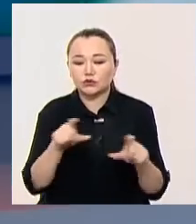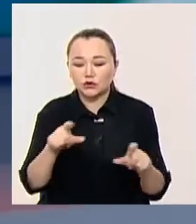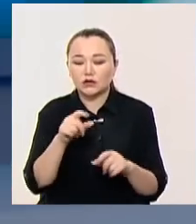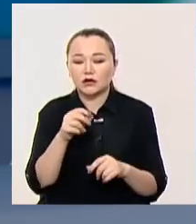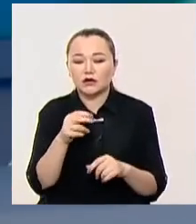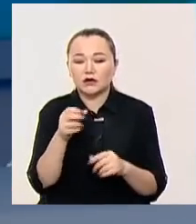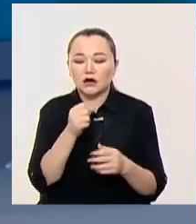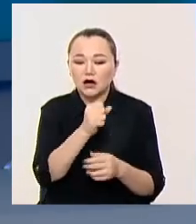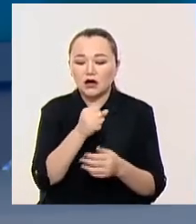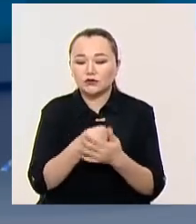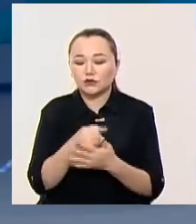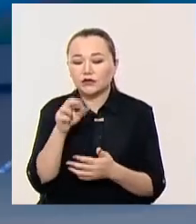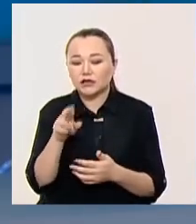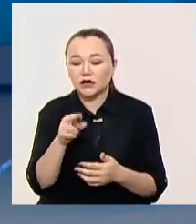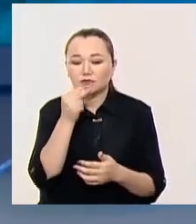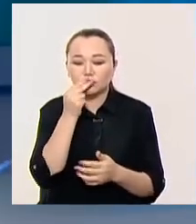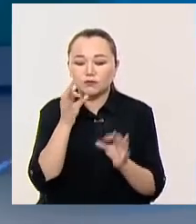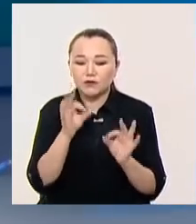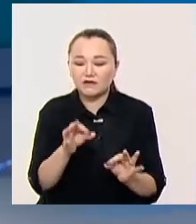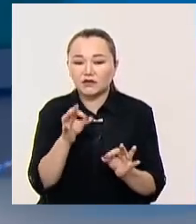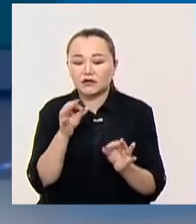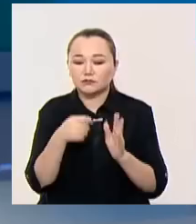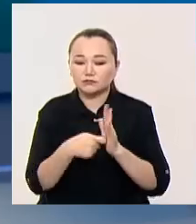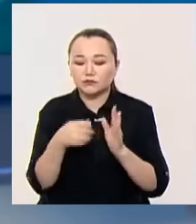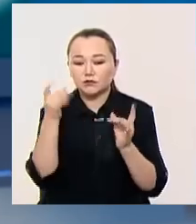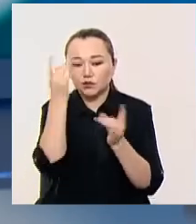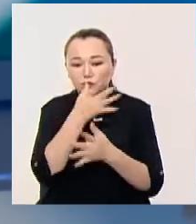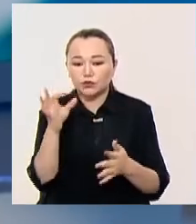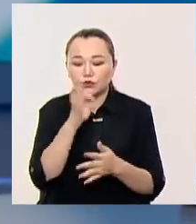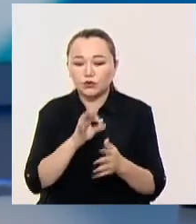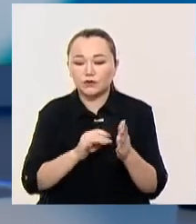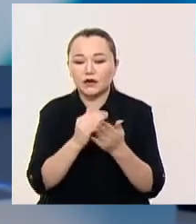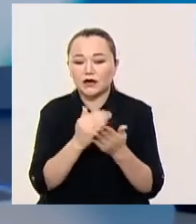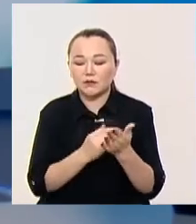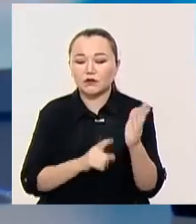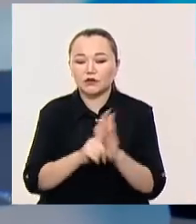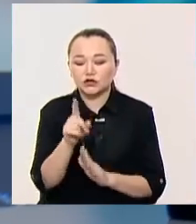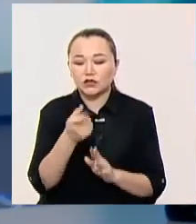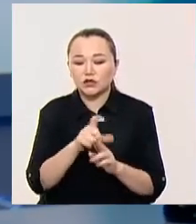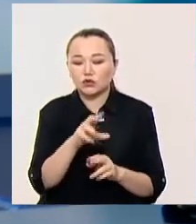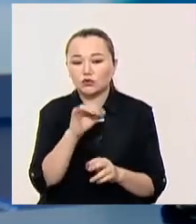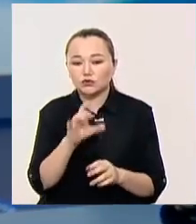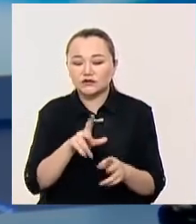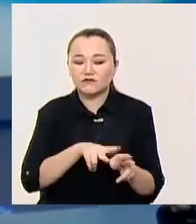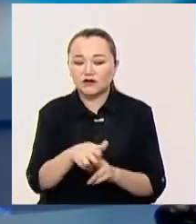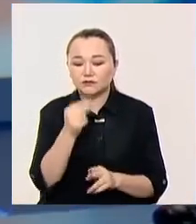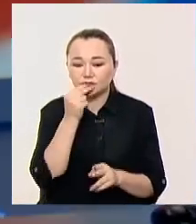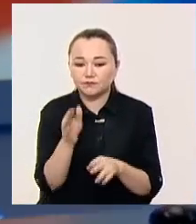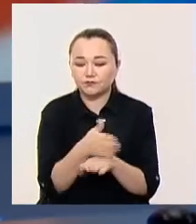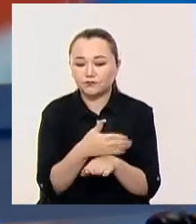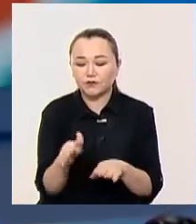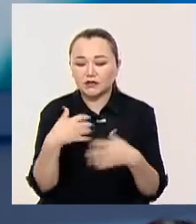Адан Яға дейін салауатты тамақтану атты жаңа бағдарламаны оқытуды бастап кетті. Бұл курста балалар зиянды тамақтарды